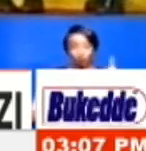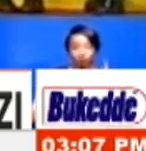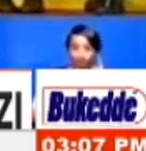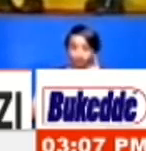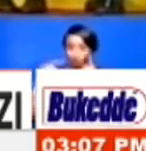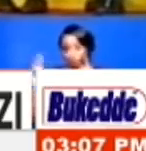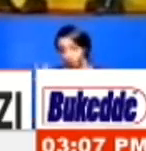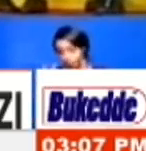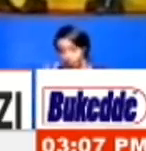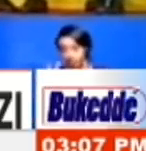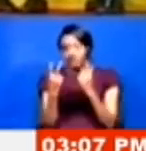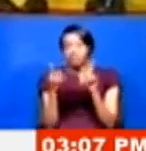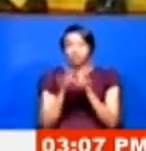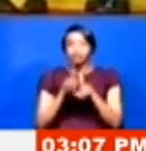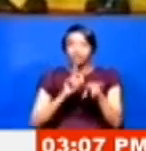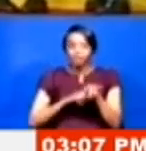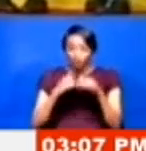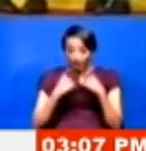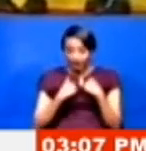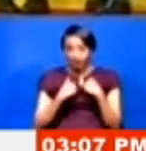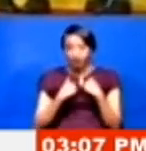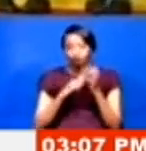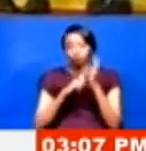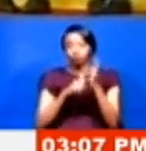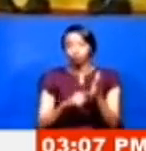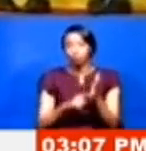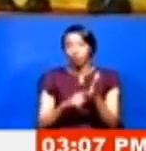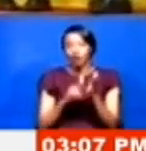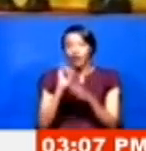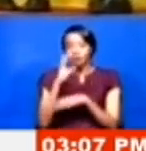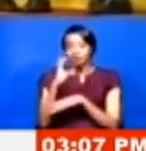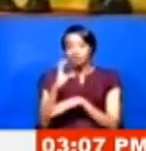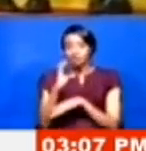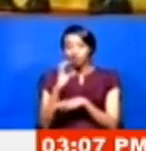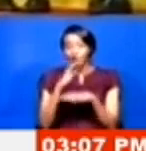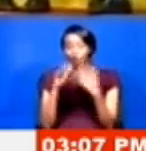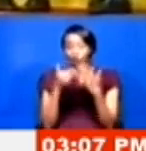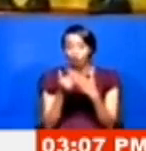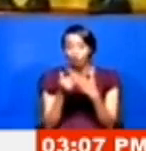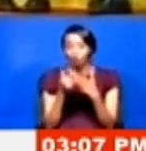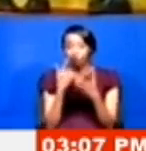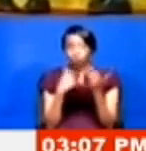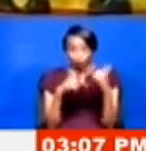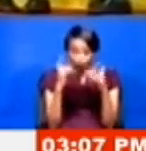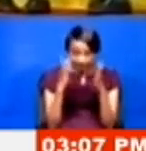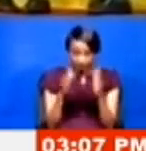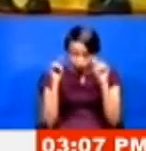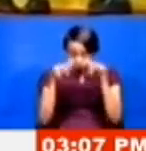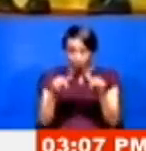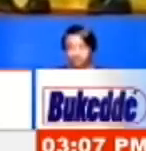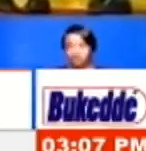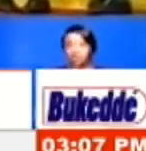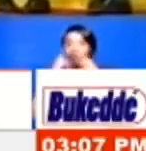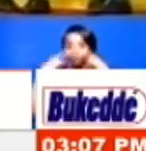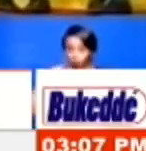bayita verification, okukakasa ddala eno foomu ekwatagana neno zezino results eziva ku polling station eno. Ndoza gwe mulimu